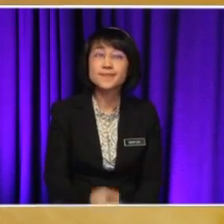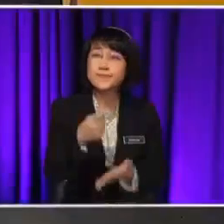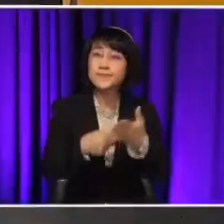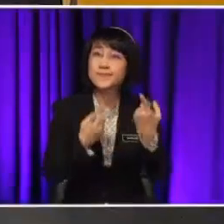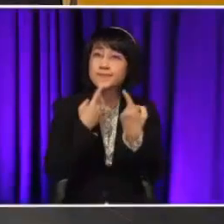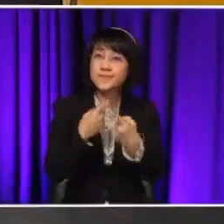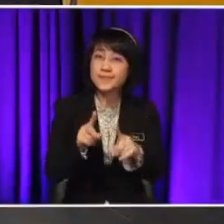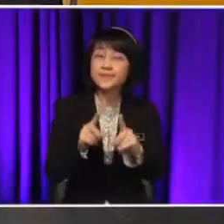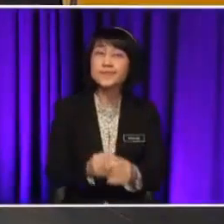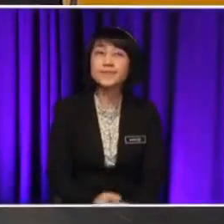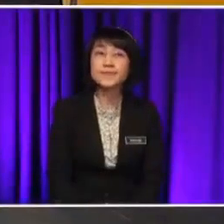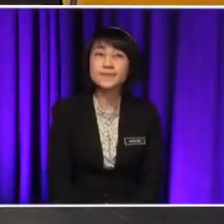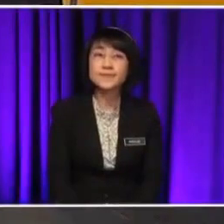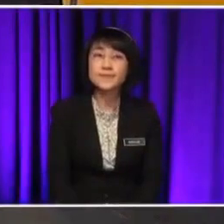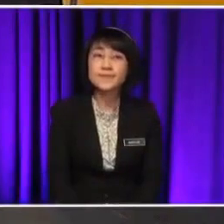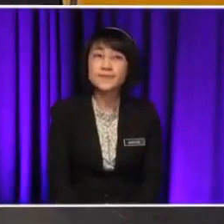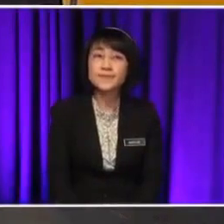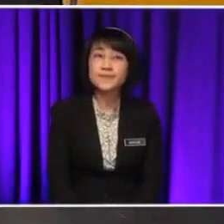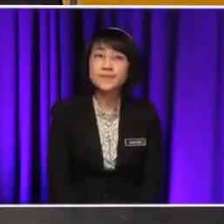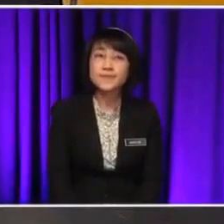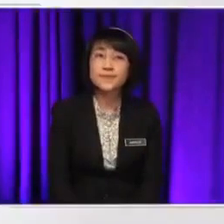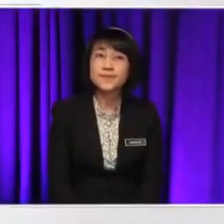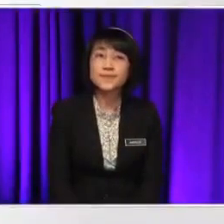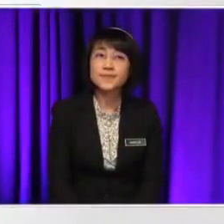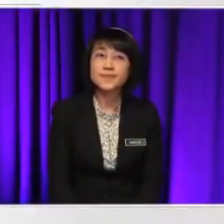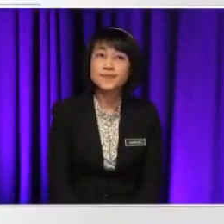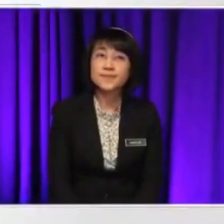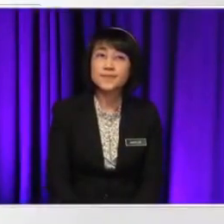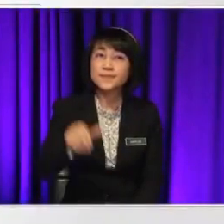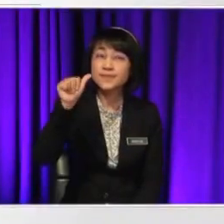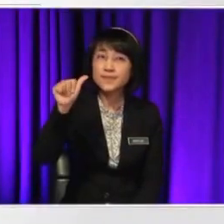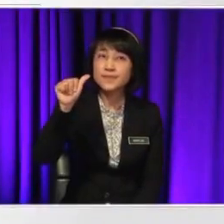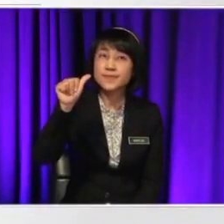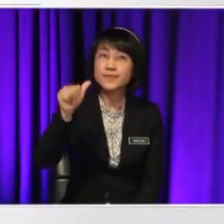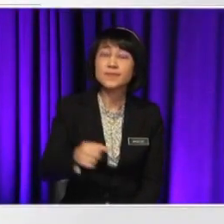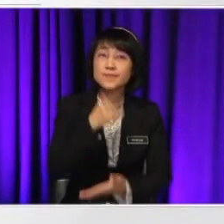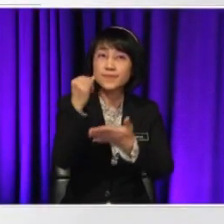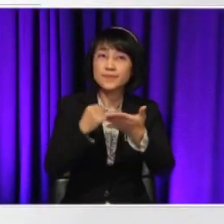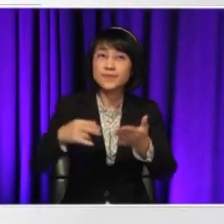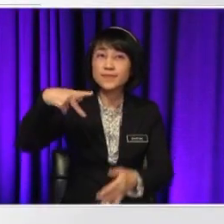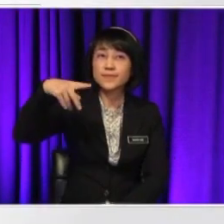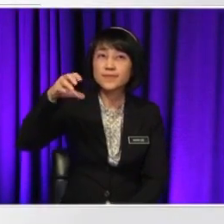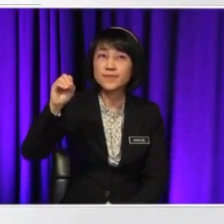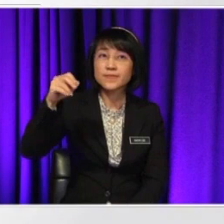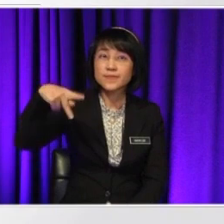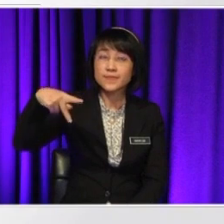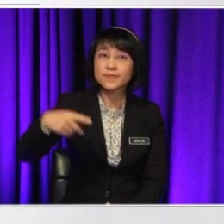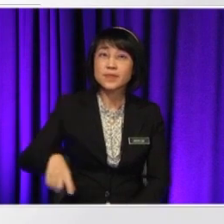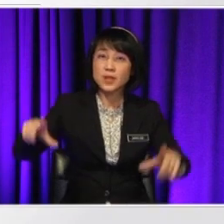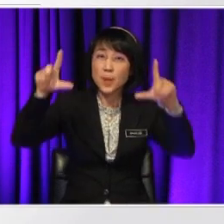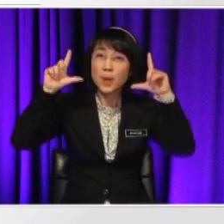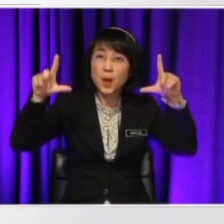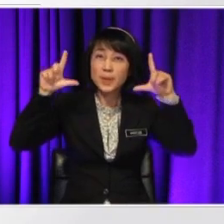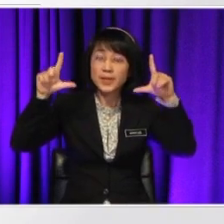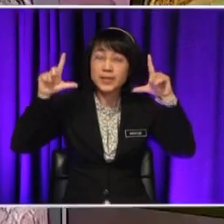C dan D. Okey, Farid. Okey, Farid, apa dia, Farid? A, seni pop. Seni pop, seni pop. Popular eh. Kita ingat